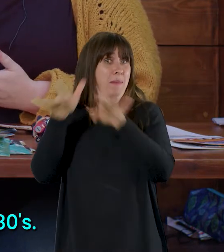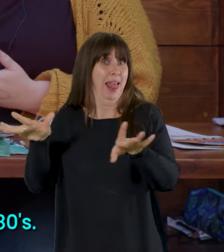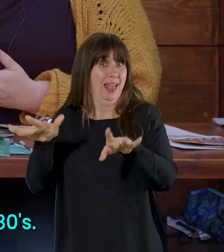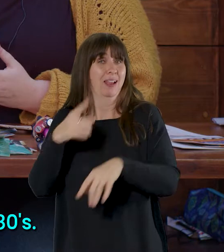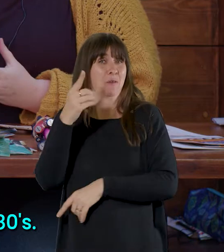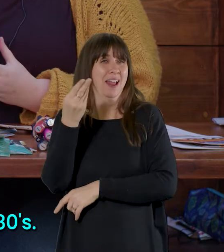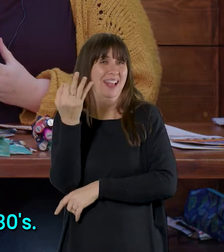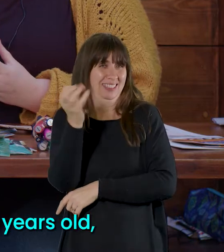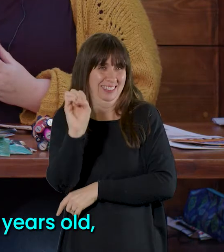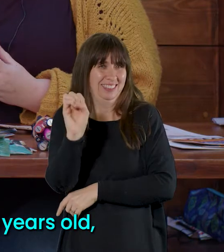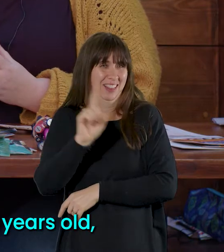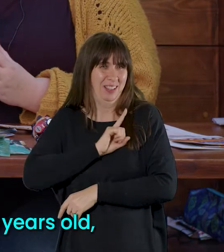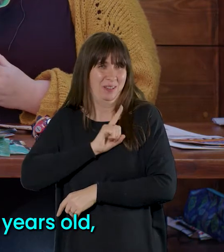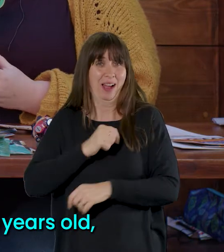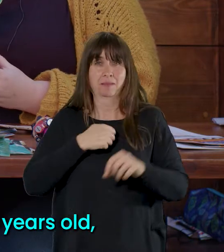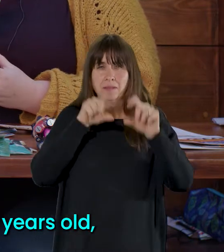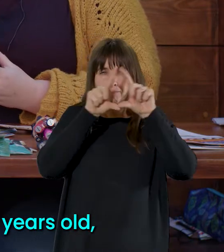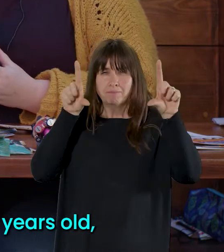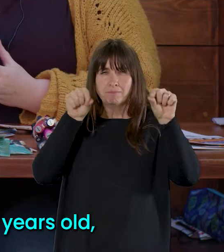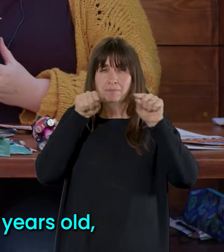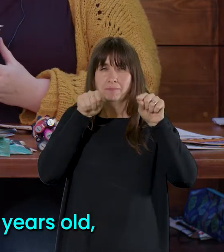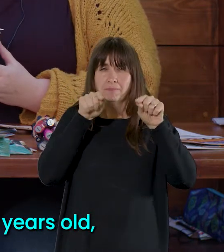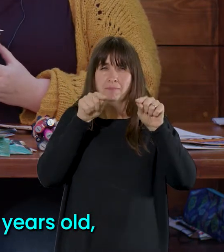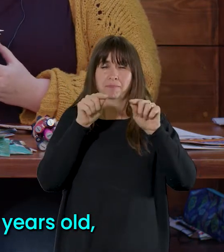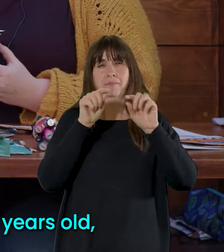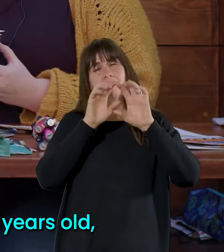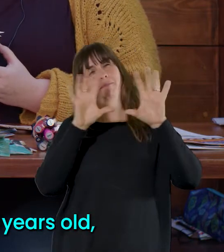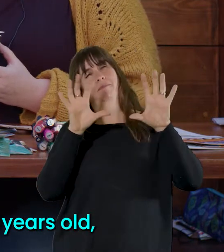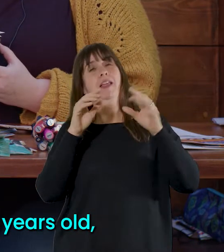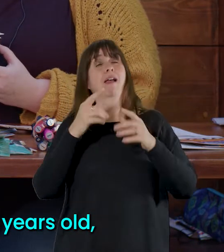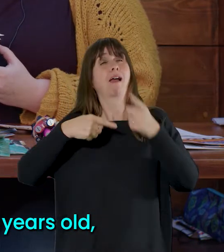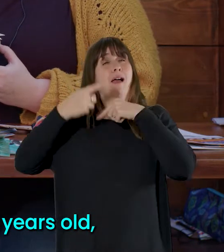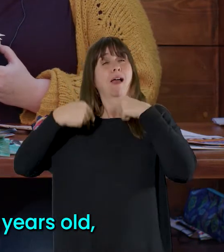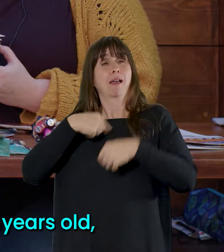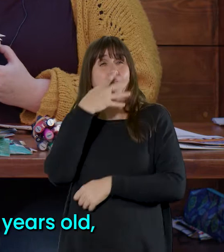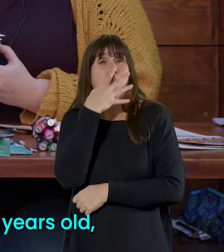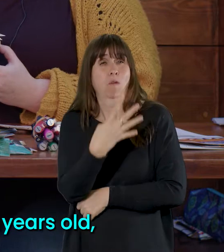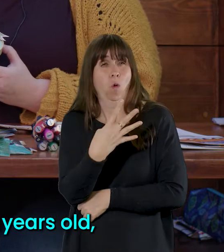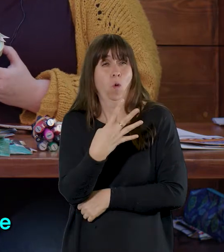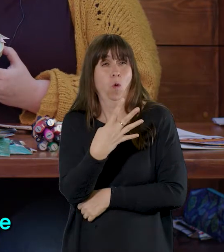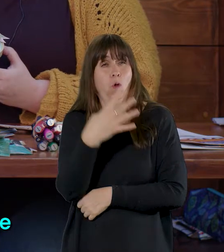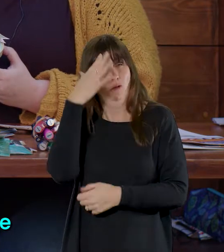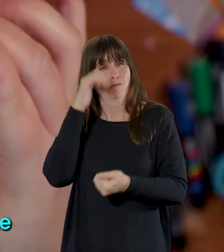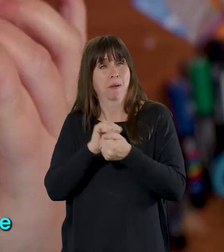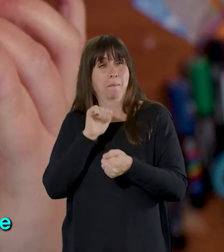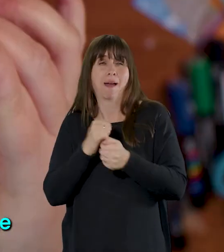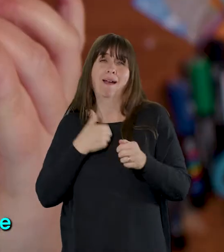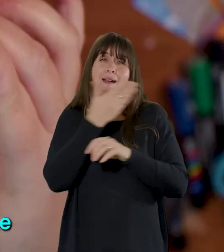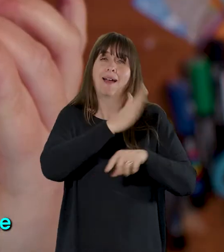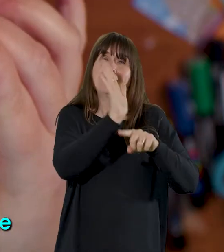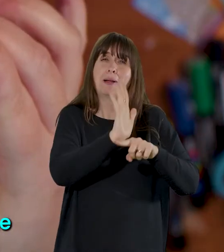y 1980au. A yn y golygfa yma, rydw i'n cofio pan o'n i'n 4 mlwydd oed a es